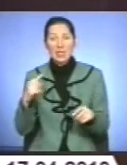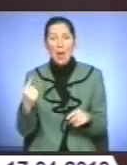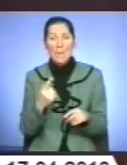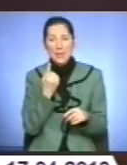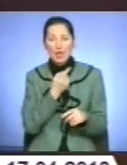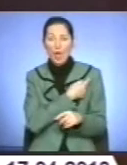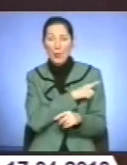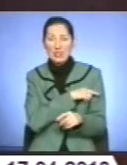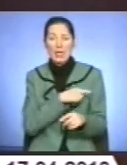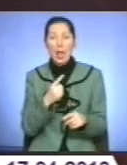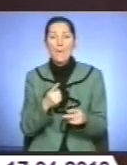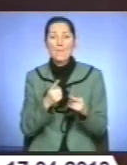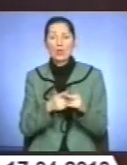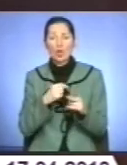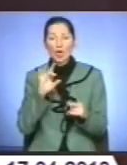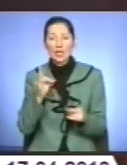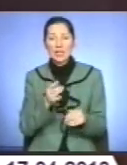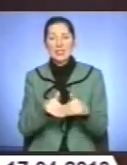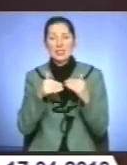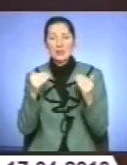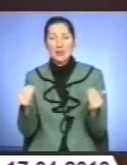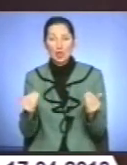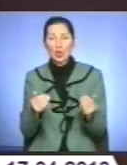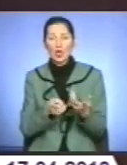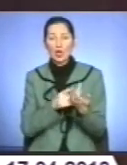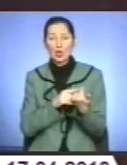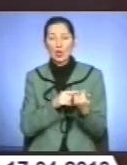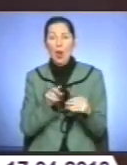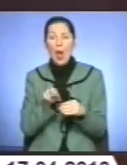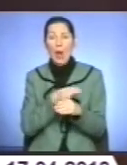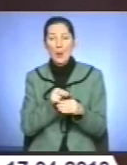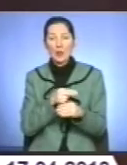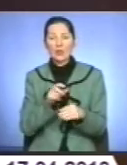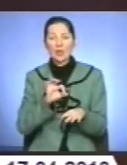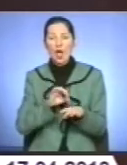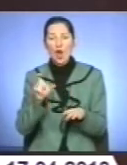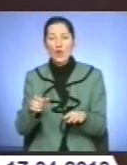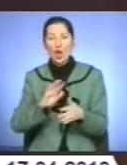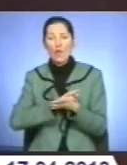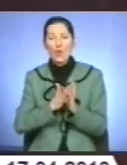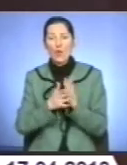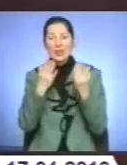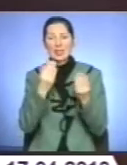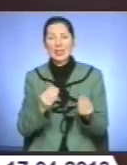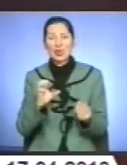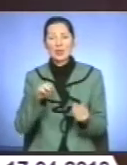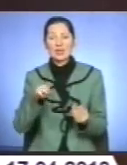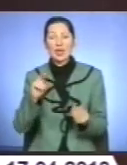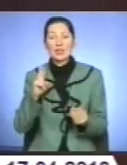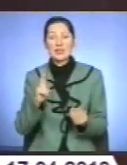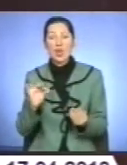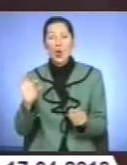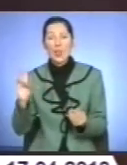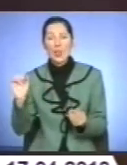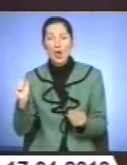В 1,5 рази збільшилось число пролікованих хворих в умовах денного стаціонару. Більше ніж удвічі